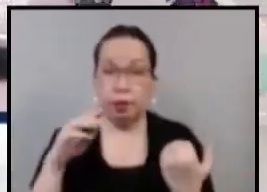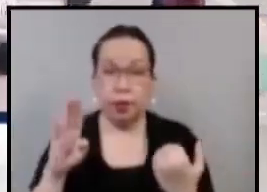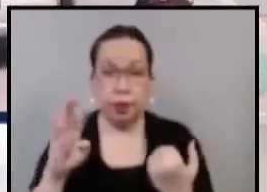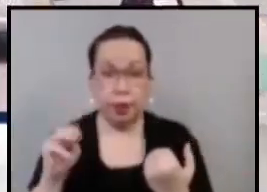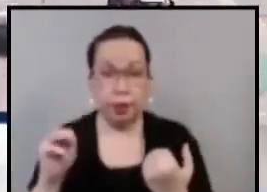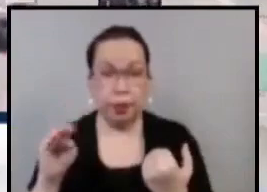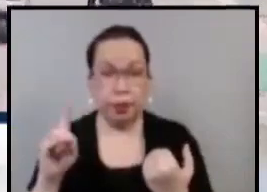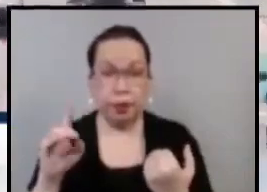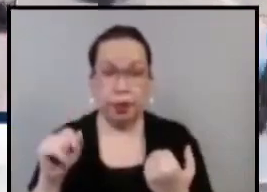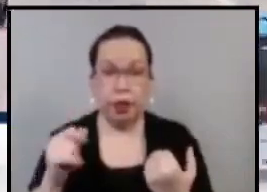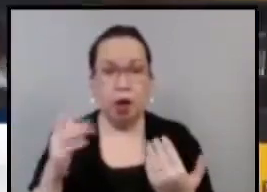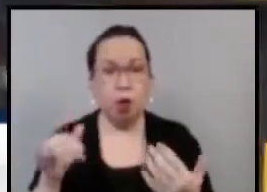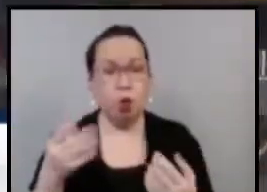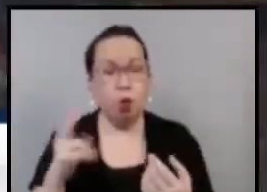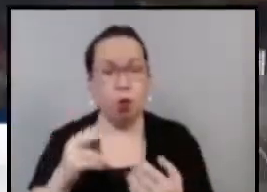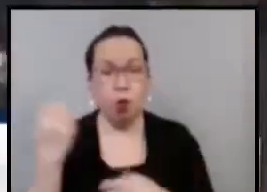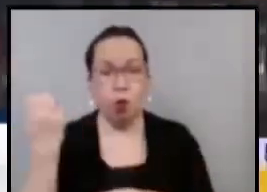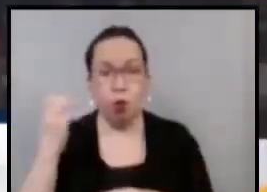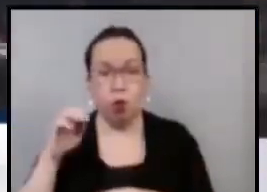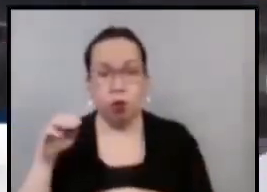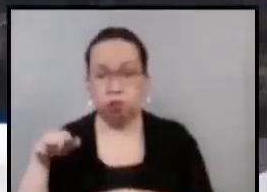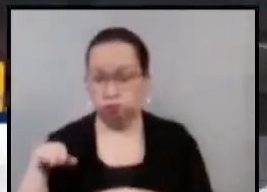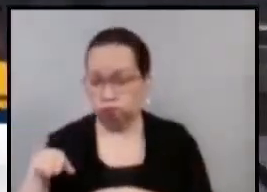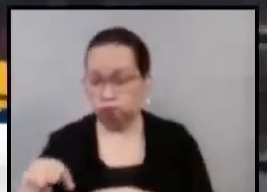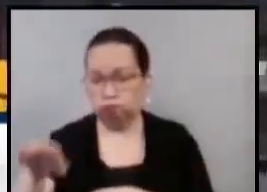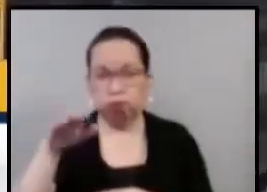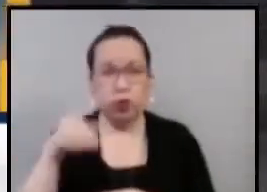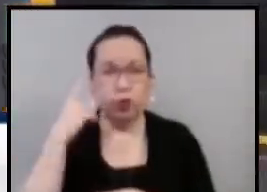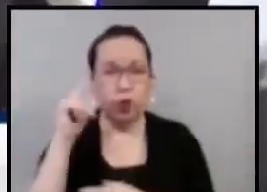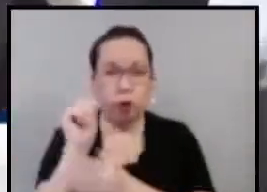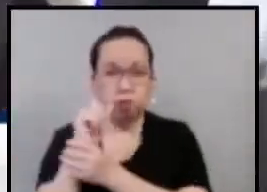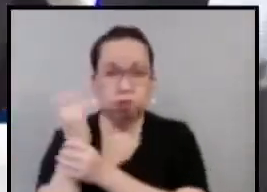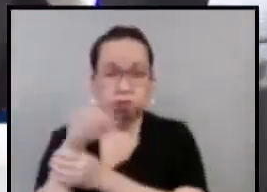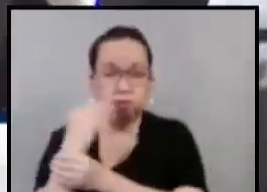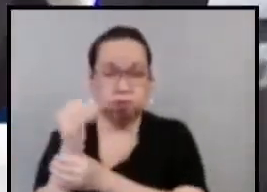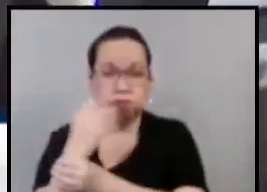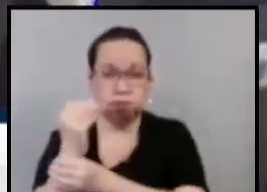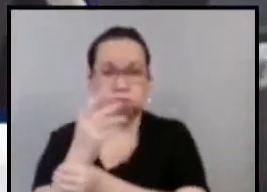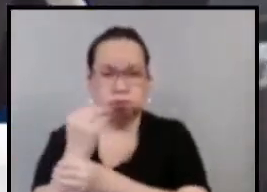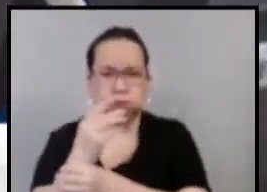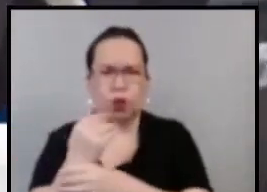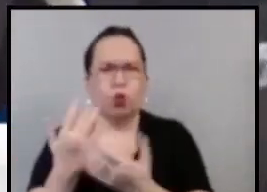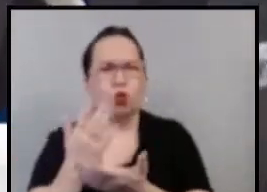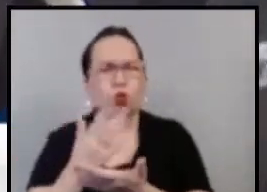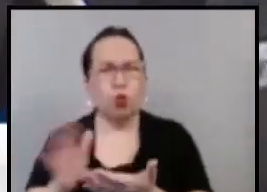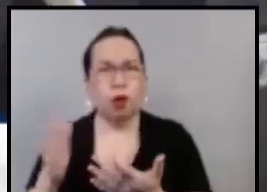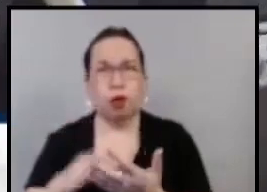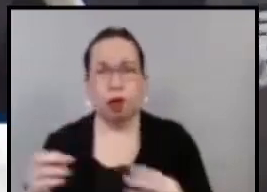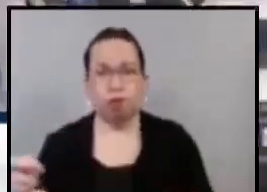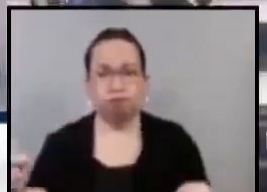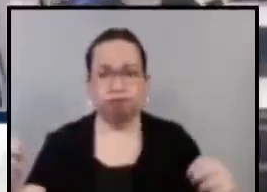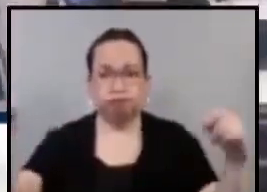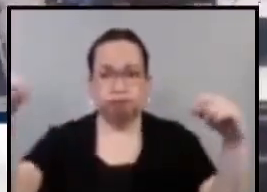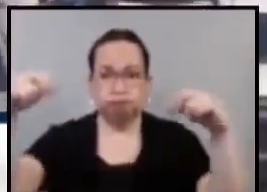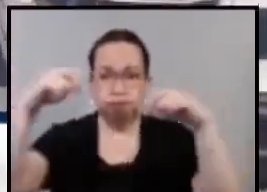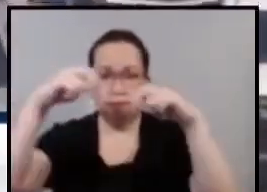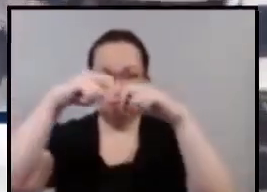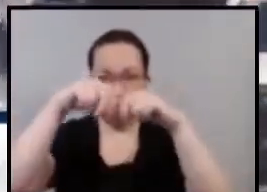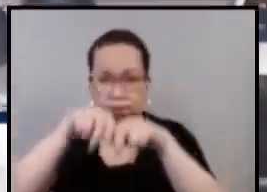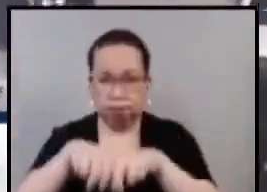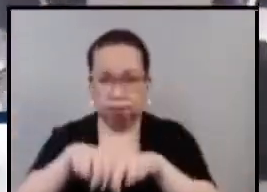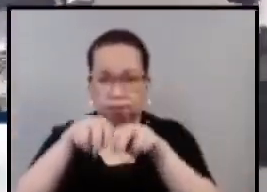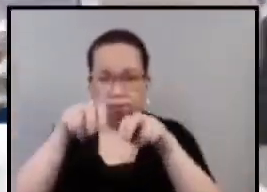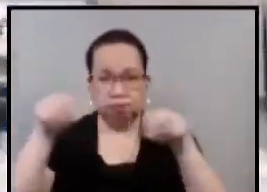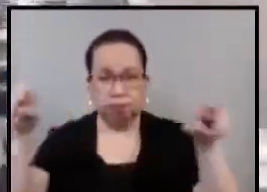EDSA na gamit ng mga ambulansya. At masasayang ang itinayo mga istasyon at footbridge ng busway. Pinag-aaralan pa ng LTFRB